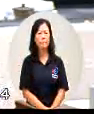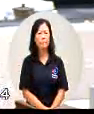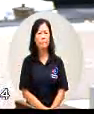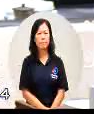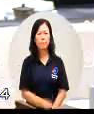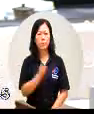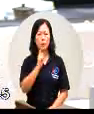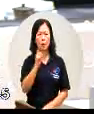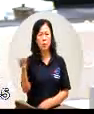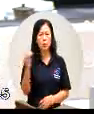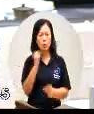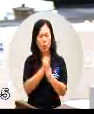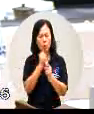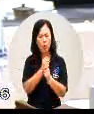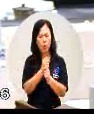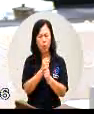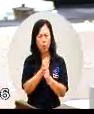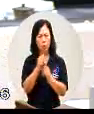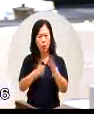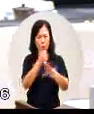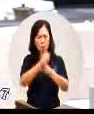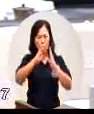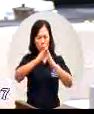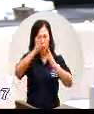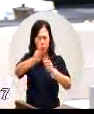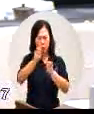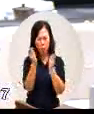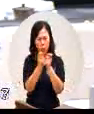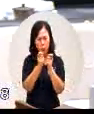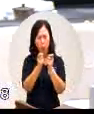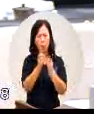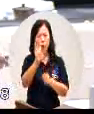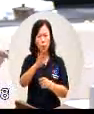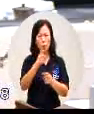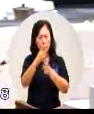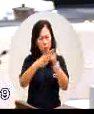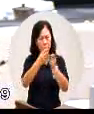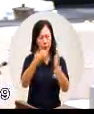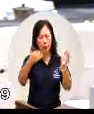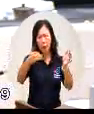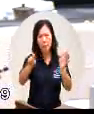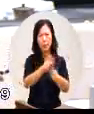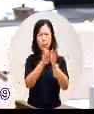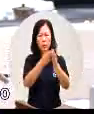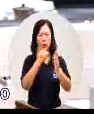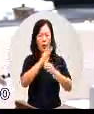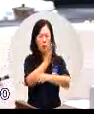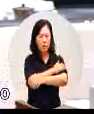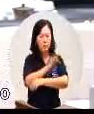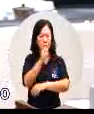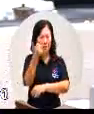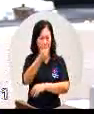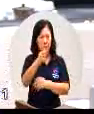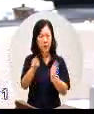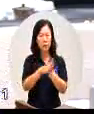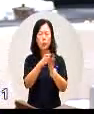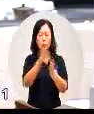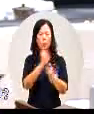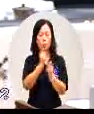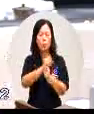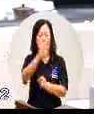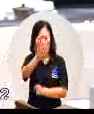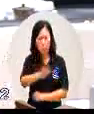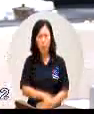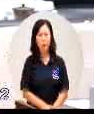任虽然短短的不到一年嘛，陈其迈市长任内，他有做一个